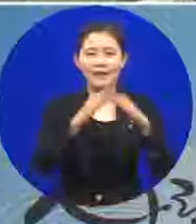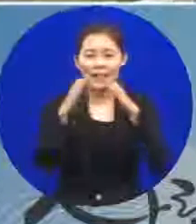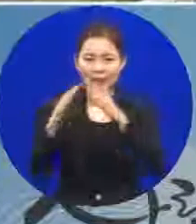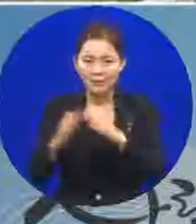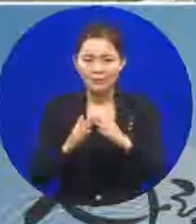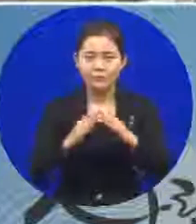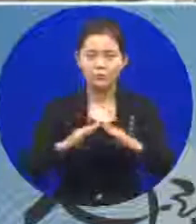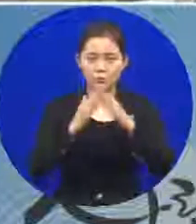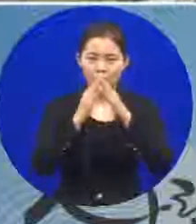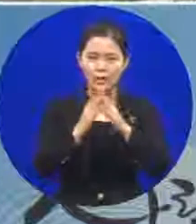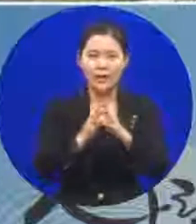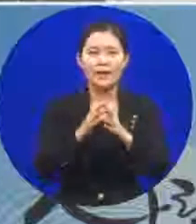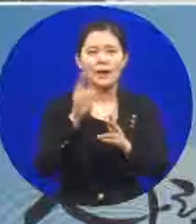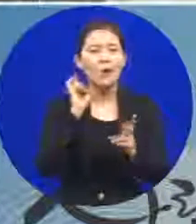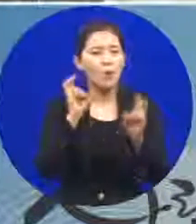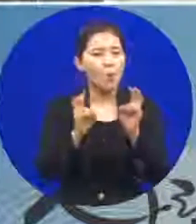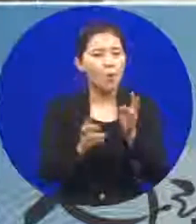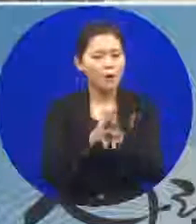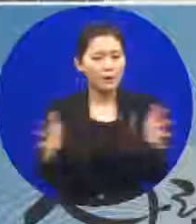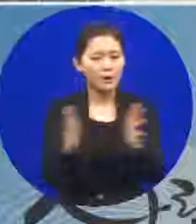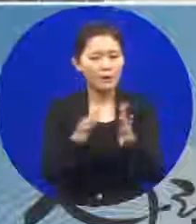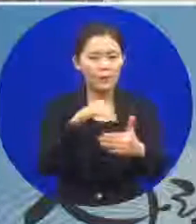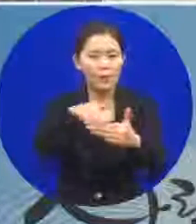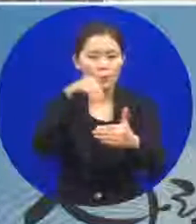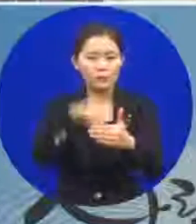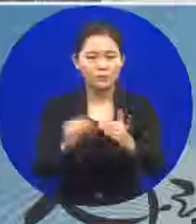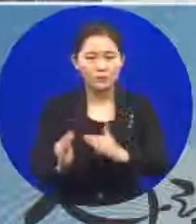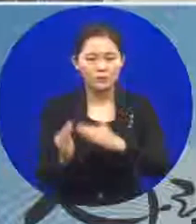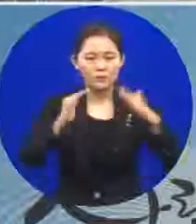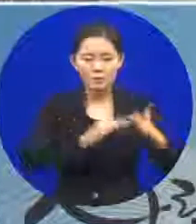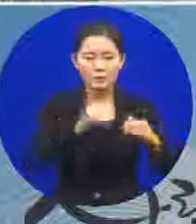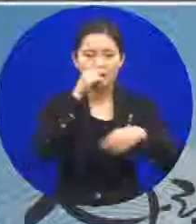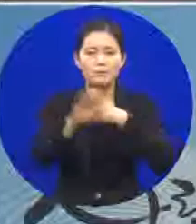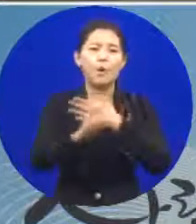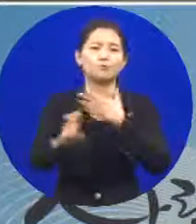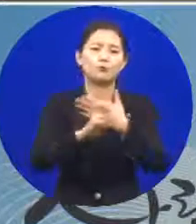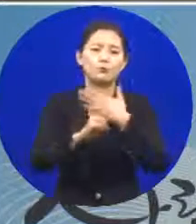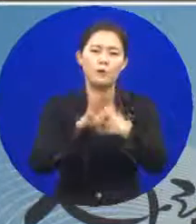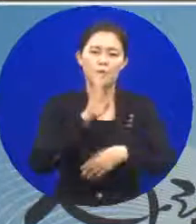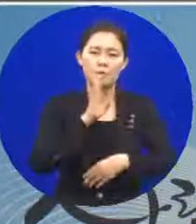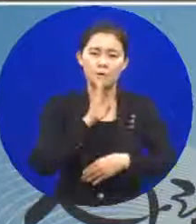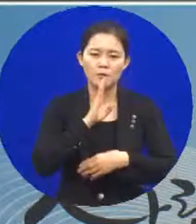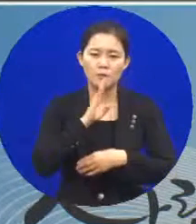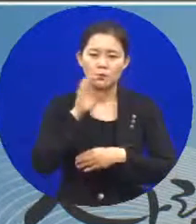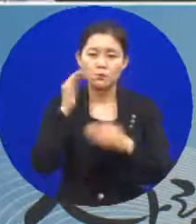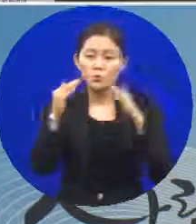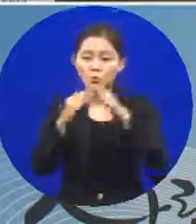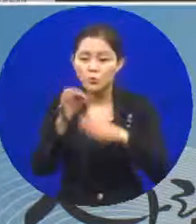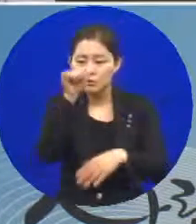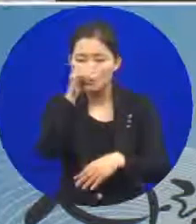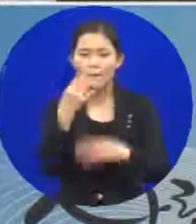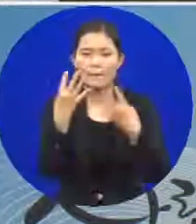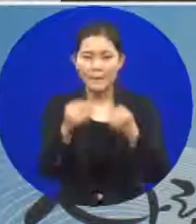다세대 다가구 주택이나 상가 등의 빈 공간을 허가 없이 증축한 경우 불법 건축물이 되는데요. 주변에서 흔히 볼 수